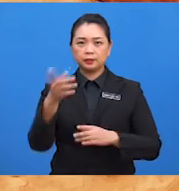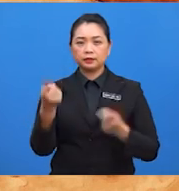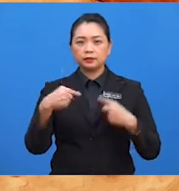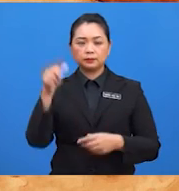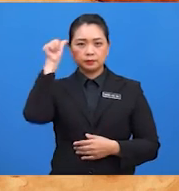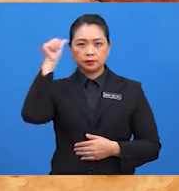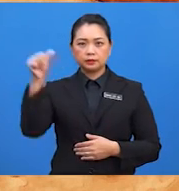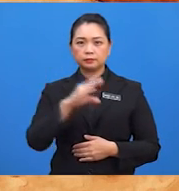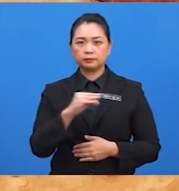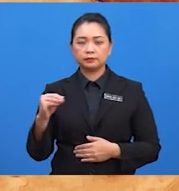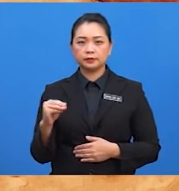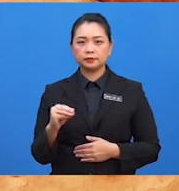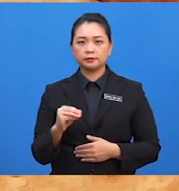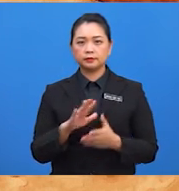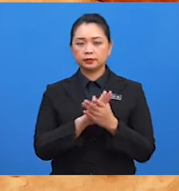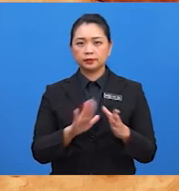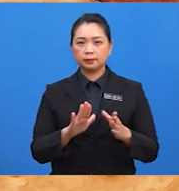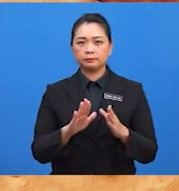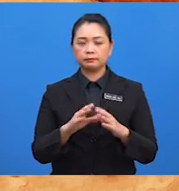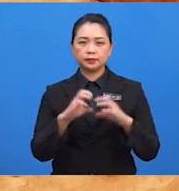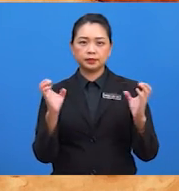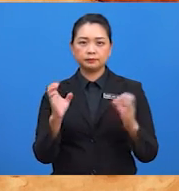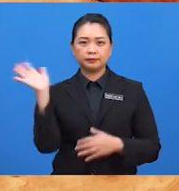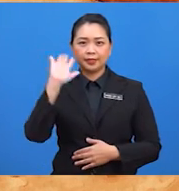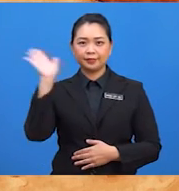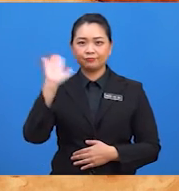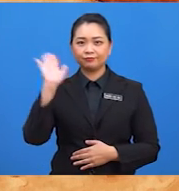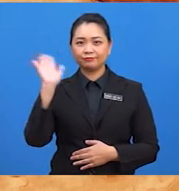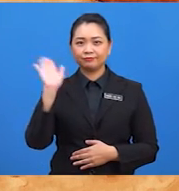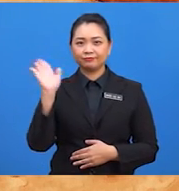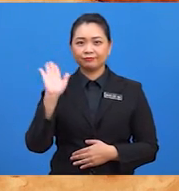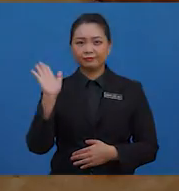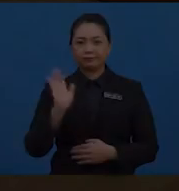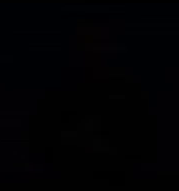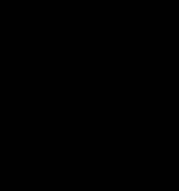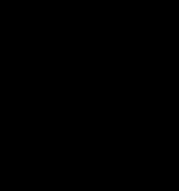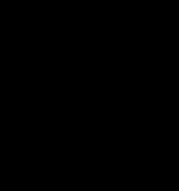Assalamualaikum dan salam perpisahan. Bye-bye.